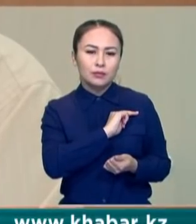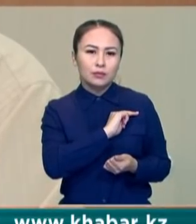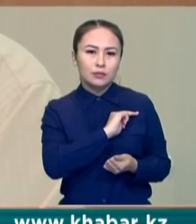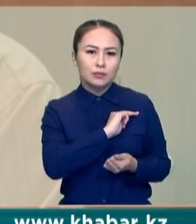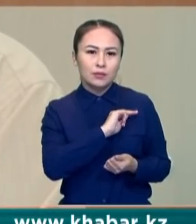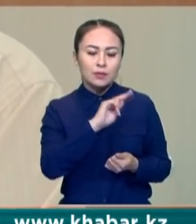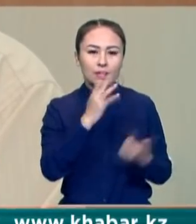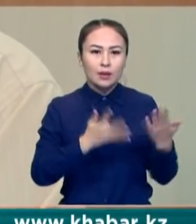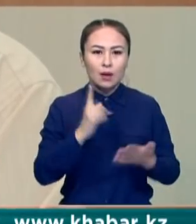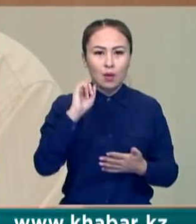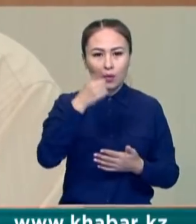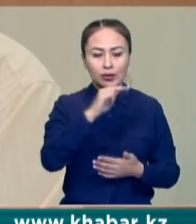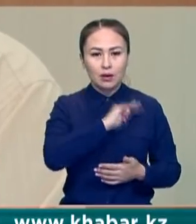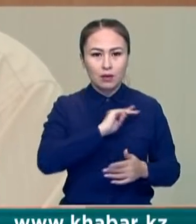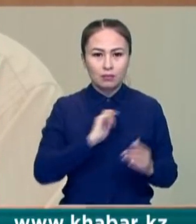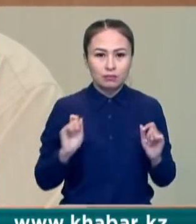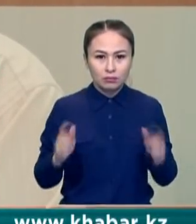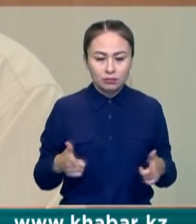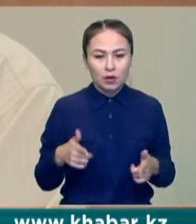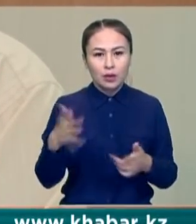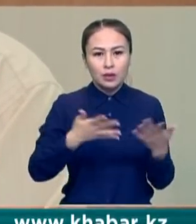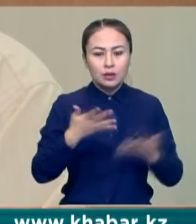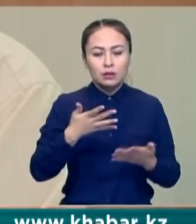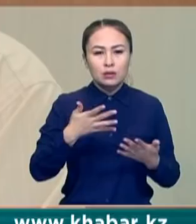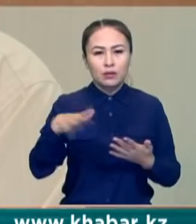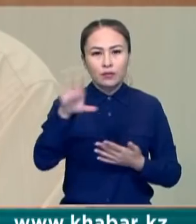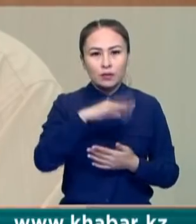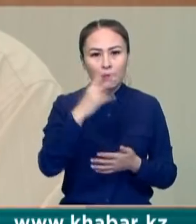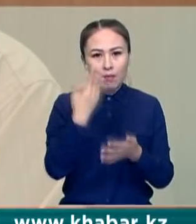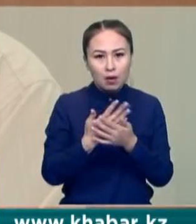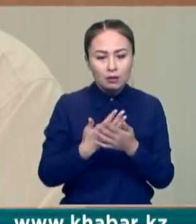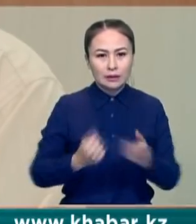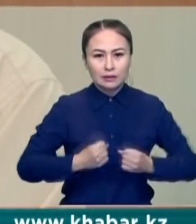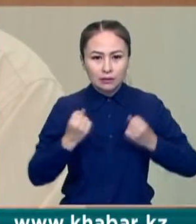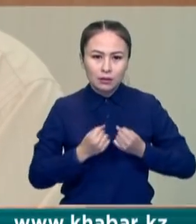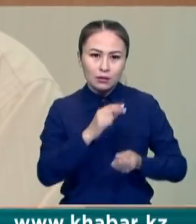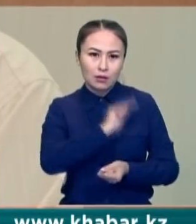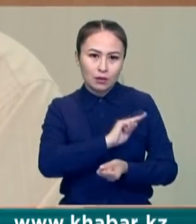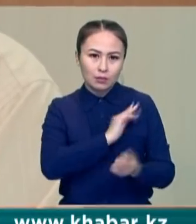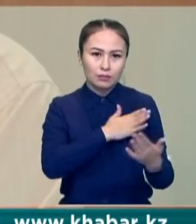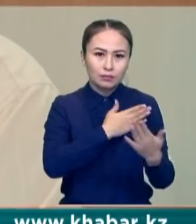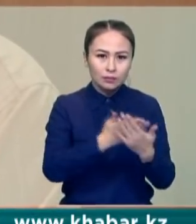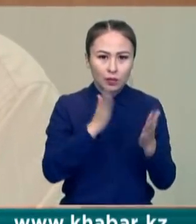тәлімгерлеріміз сол бір жылдың ішінде өздерінің біліктілігін көрсетіп жатса, әрі қарай сол тәлімгермен біз